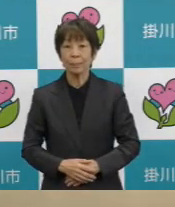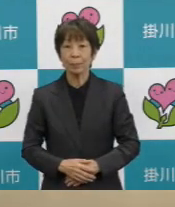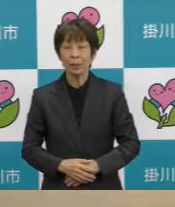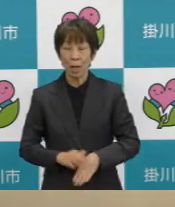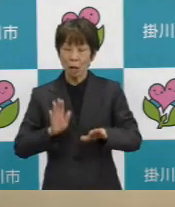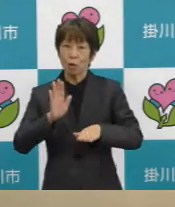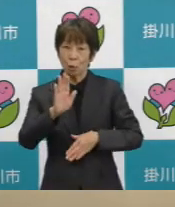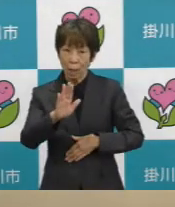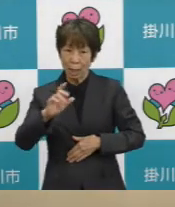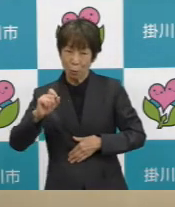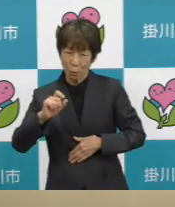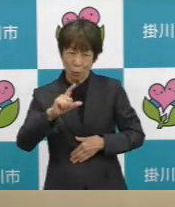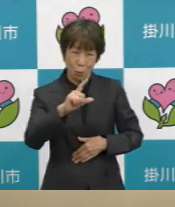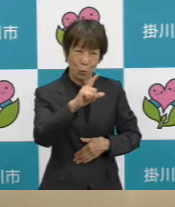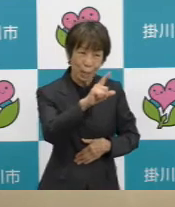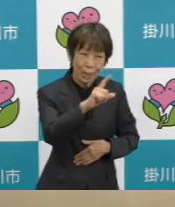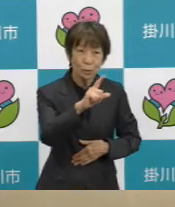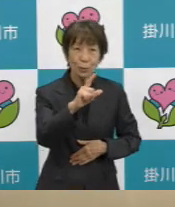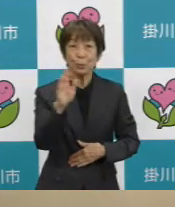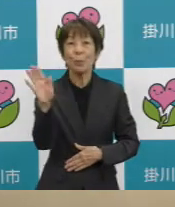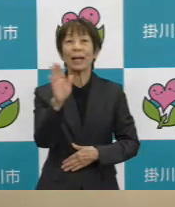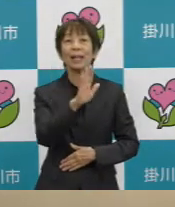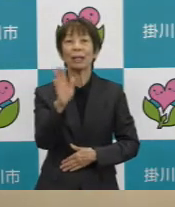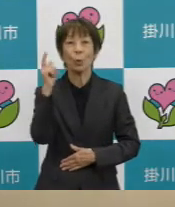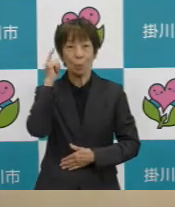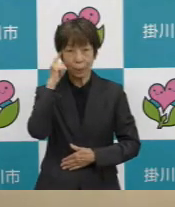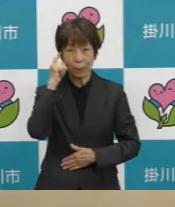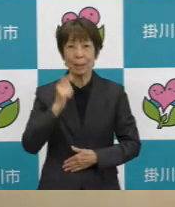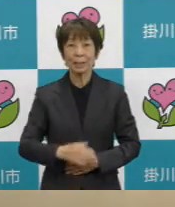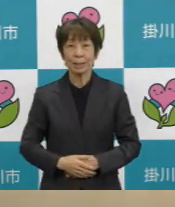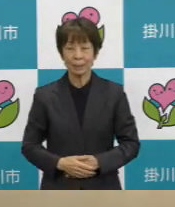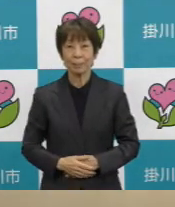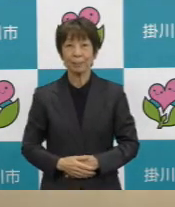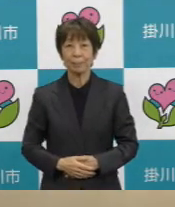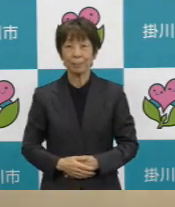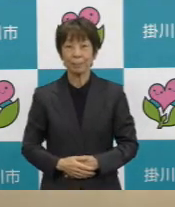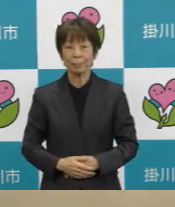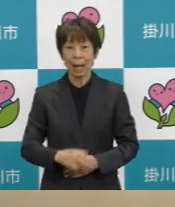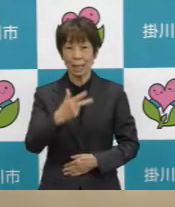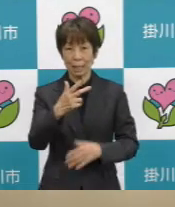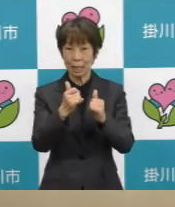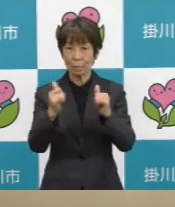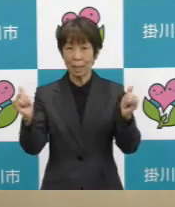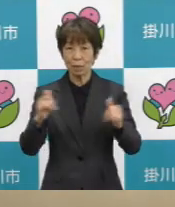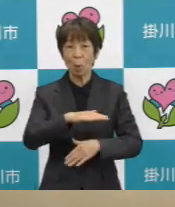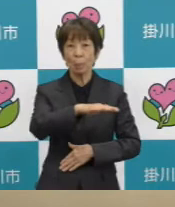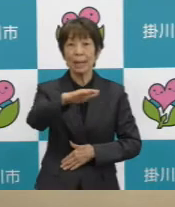ていくということはないというふうには思っておりますが、改めて市民の皆さん